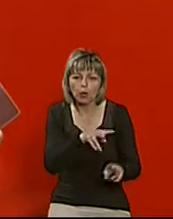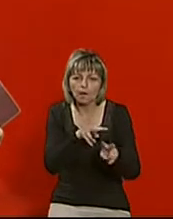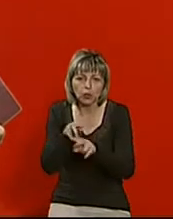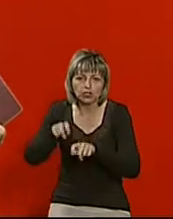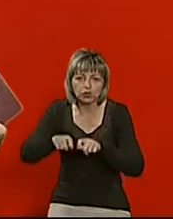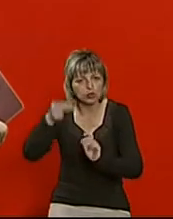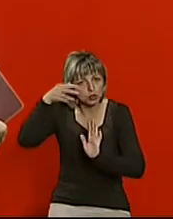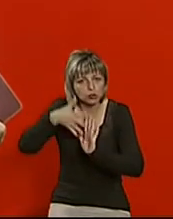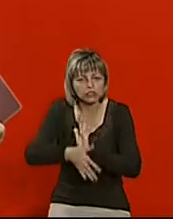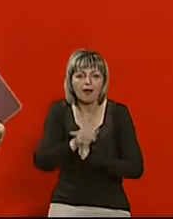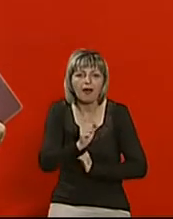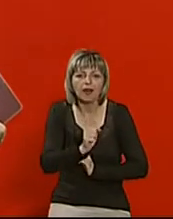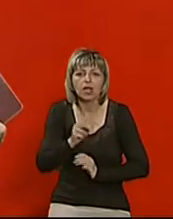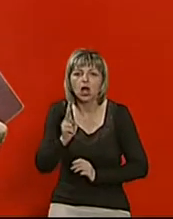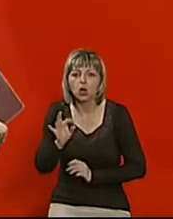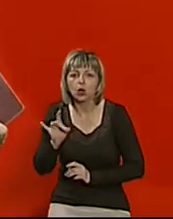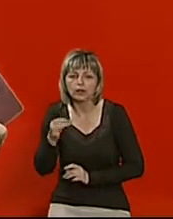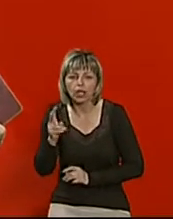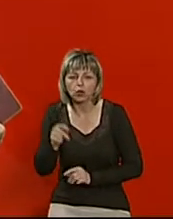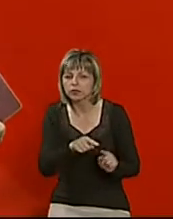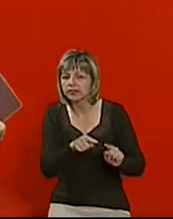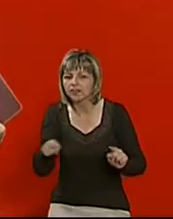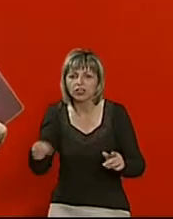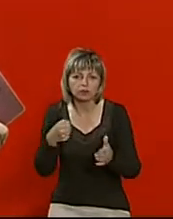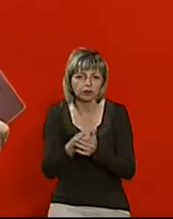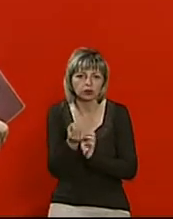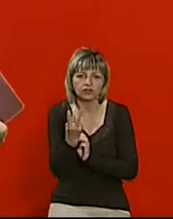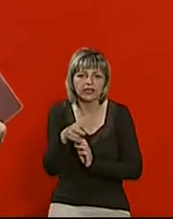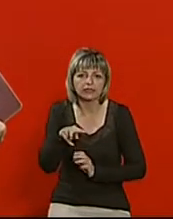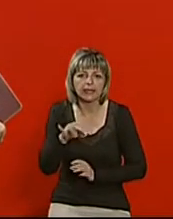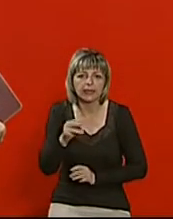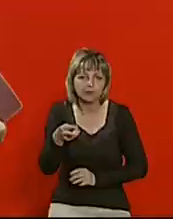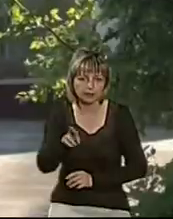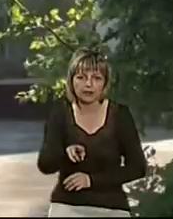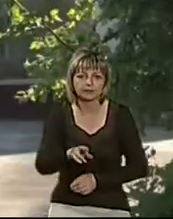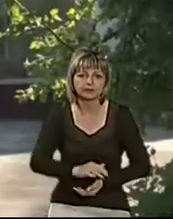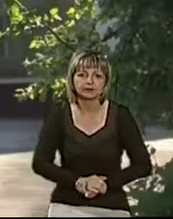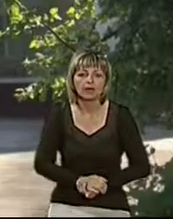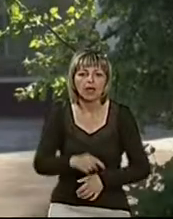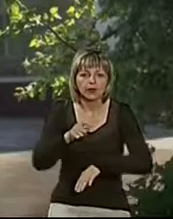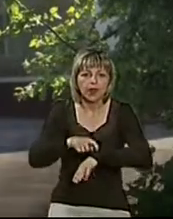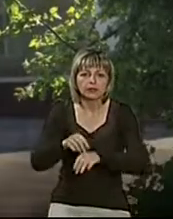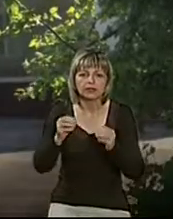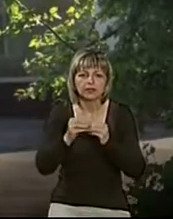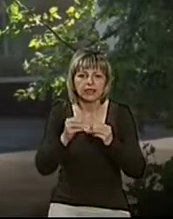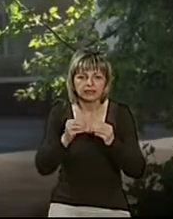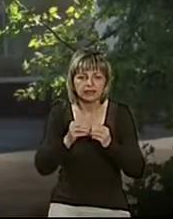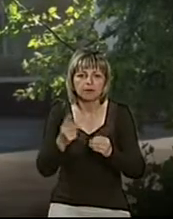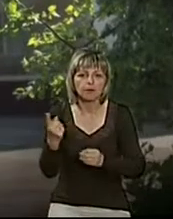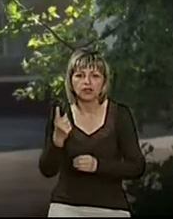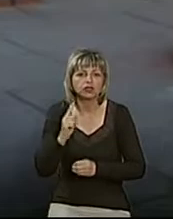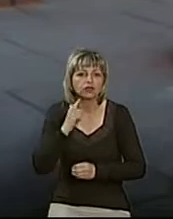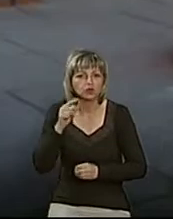моніторингових досліджень Алла Корнейко. Каже, триватиме вона до 12 липня. На годиннику 10 першим до